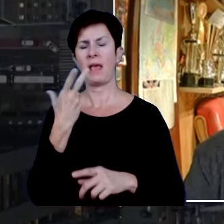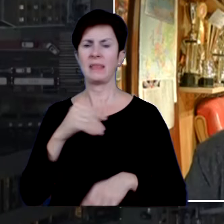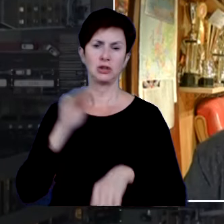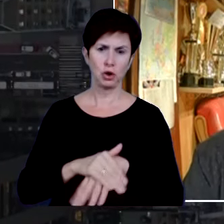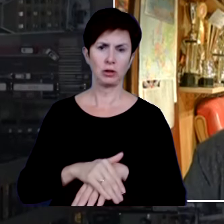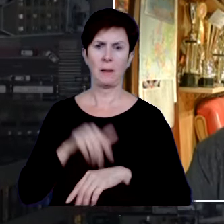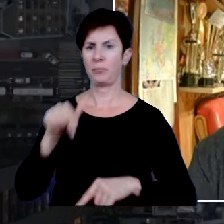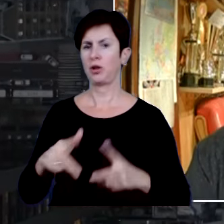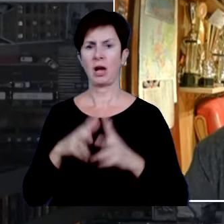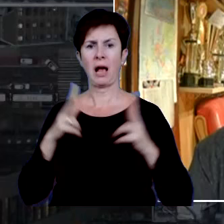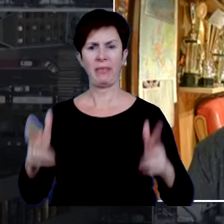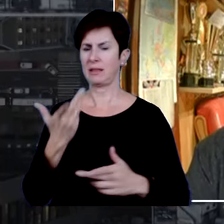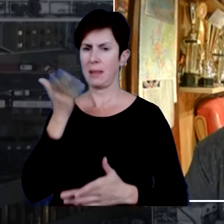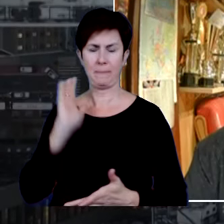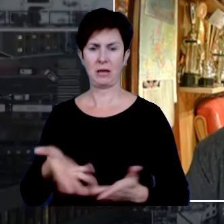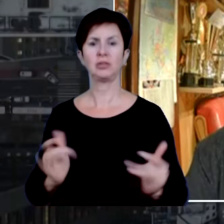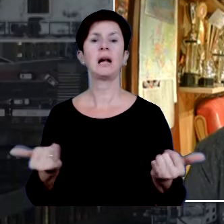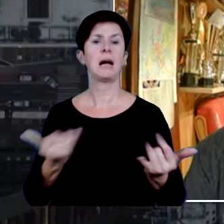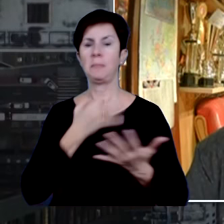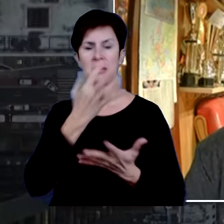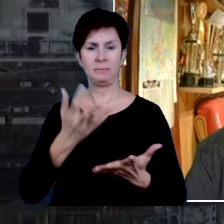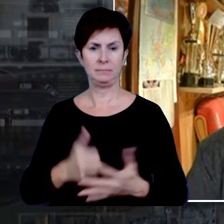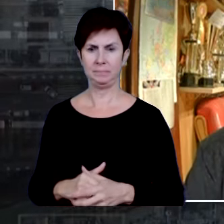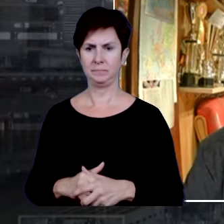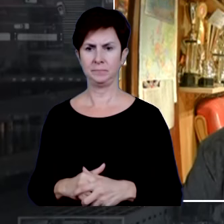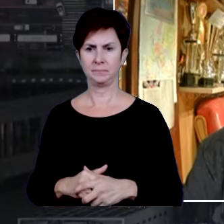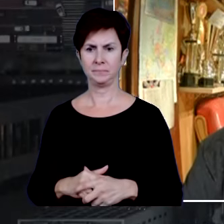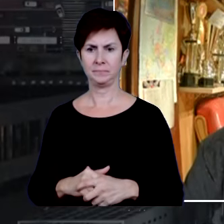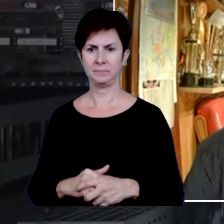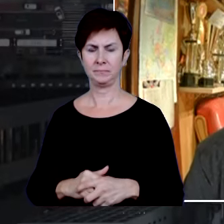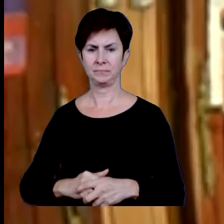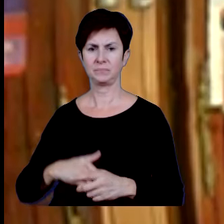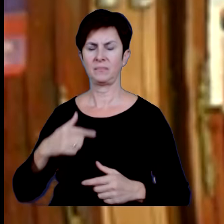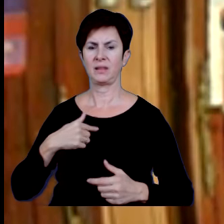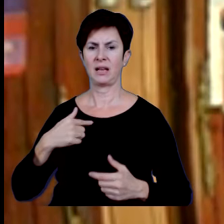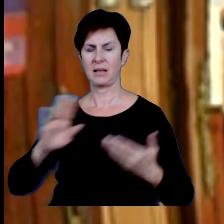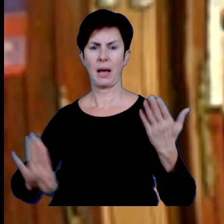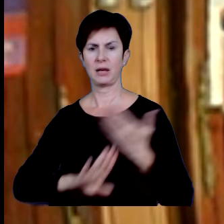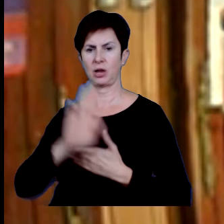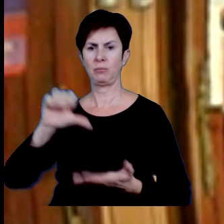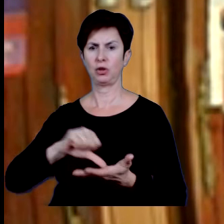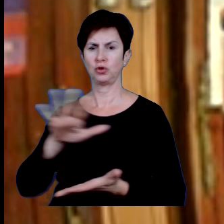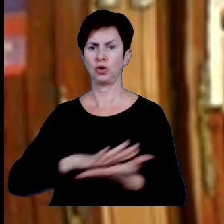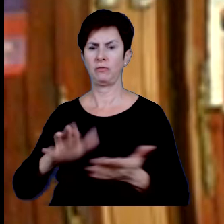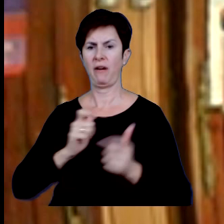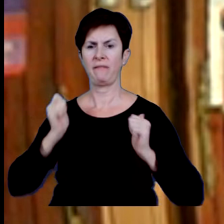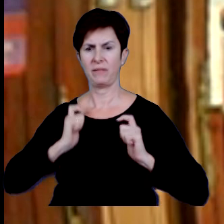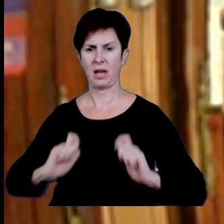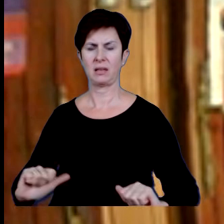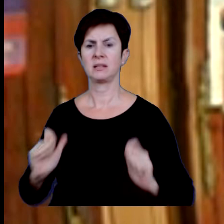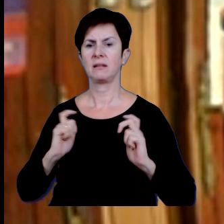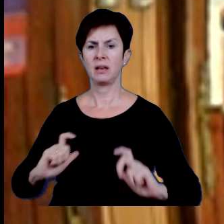zrobić? Ja powiem tak, panie redaktorze, ja reprezentuję środowisko wiejskie. Środowisko wiejskie